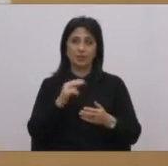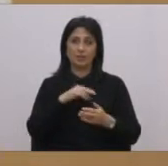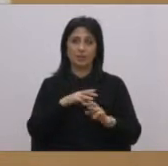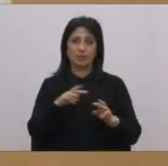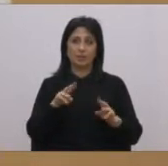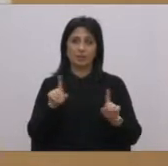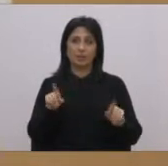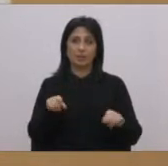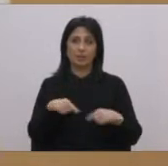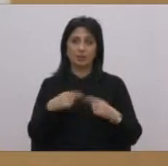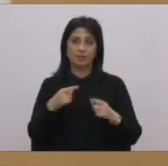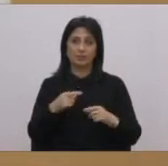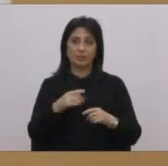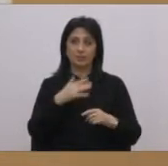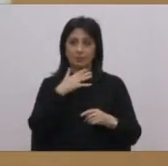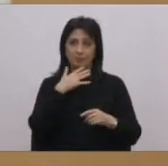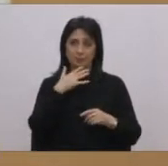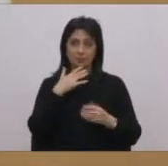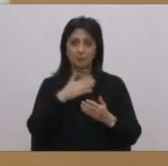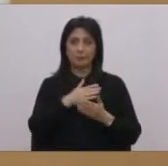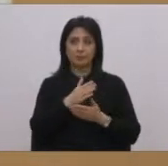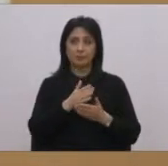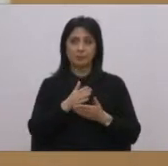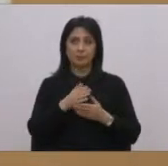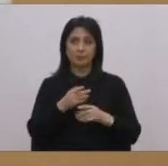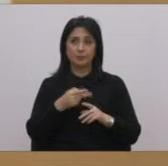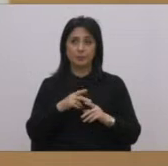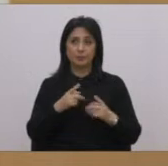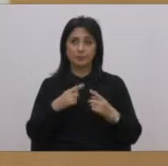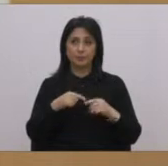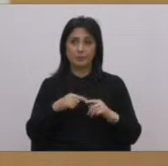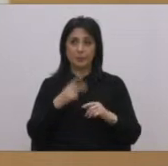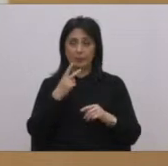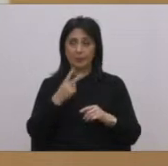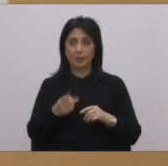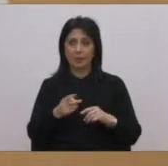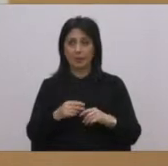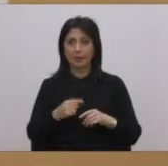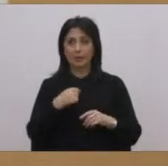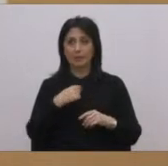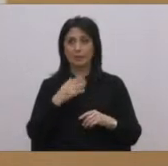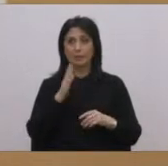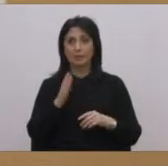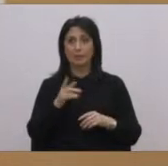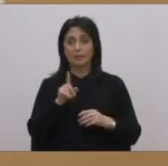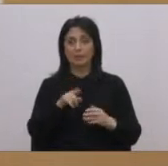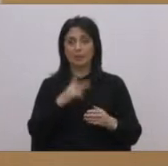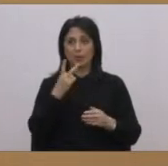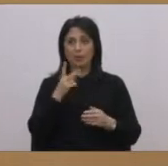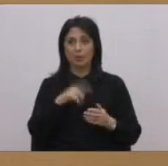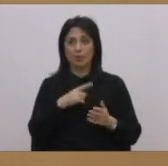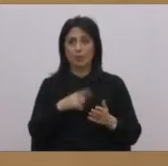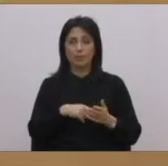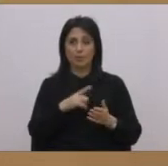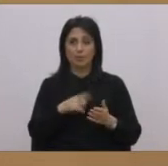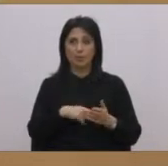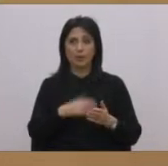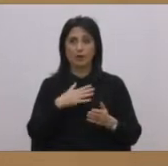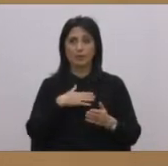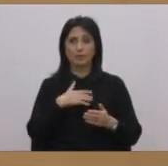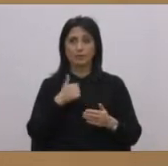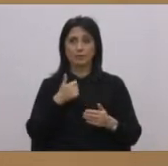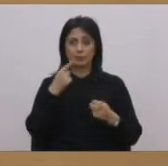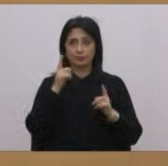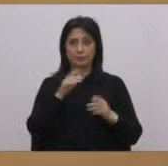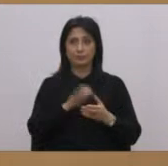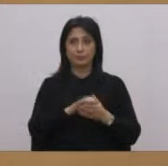სამინისტრო ახორციელებს მრავალი მიმართულებით და ამას საზოგადოება ხედავს. მე მექნება თქვენთან ორი შეკითხვა. ჩვენთვის კარგად